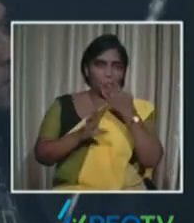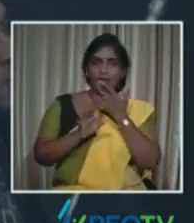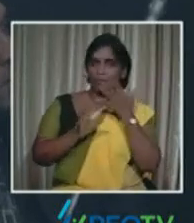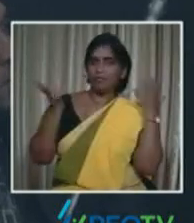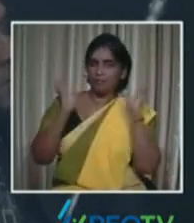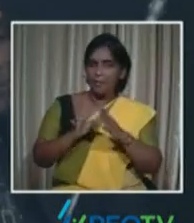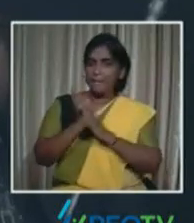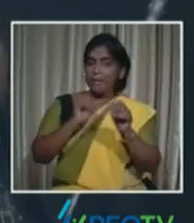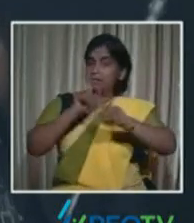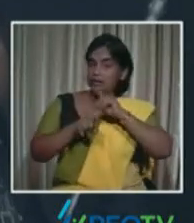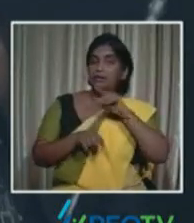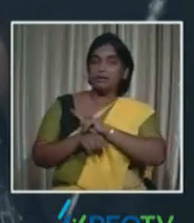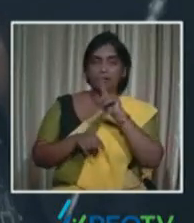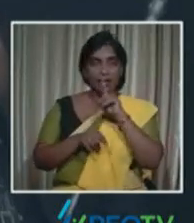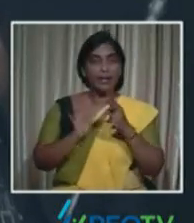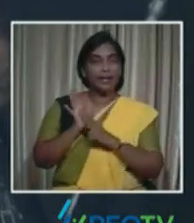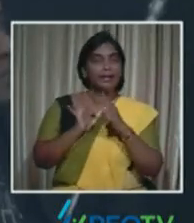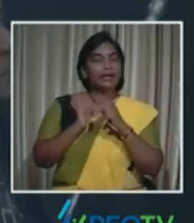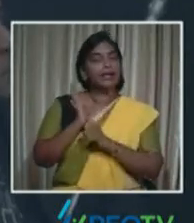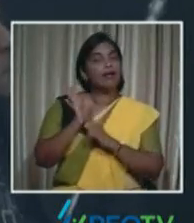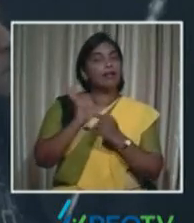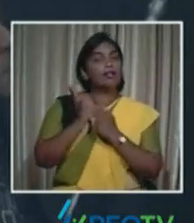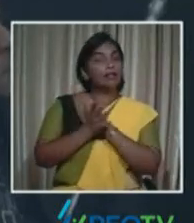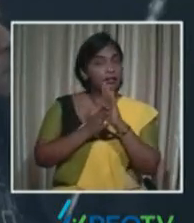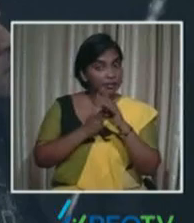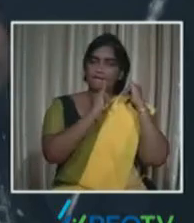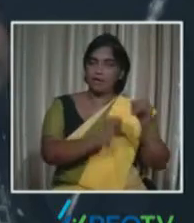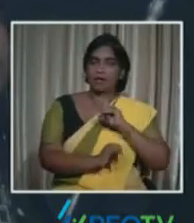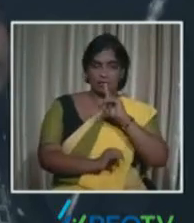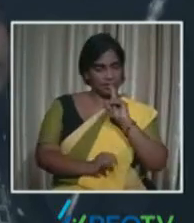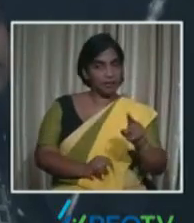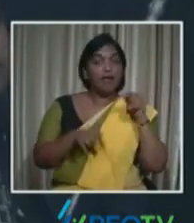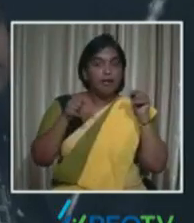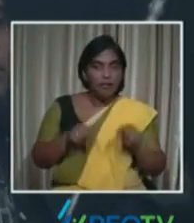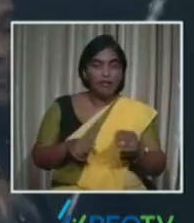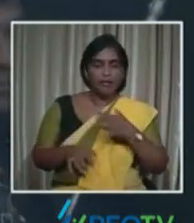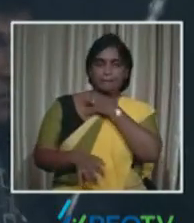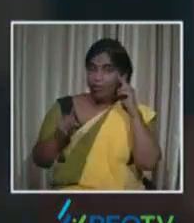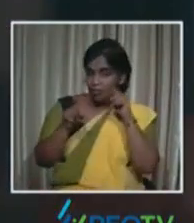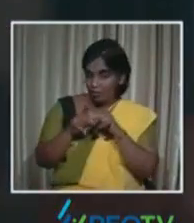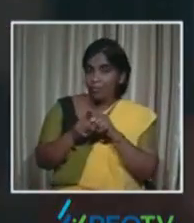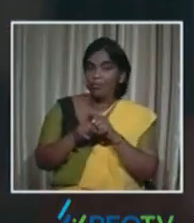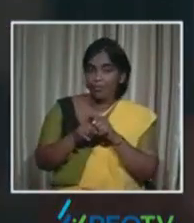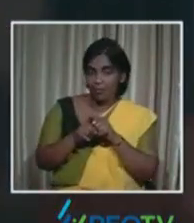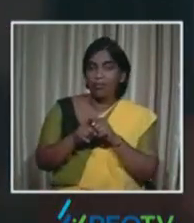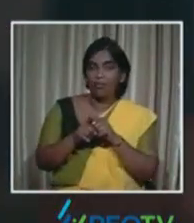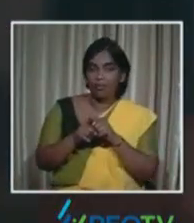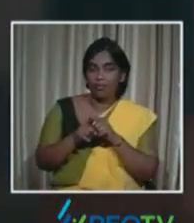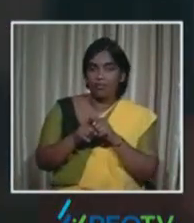මාධ්‍ය සාකච්ඡාවක් තියලා කියනවා නිලන්ත ජයවර්ධන තමයි මේකට වග කියන්න ඕනි කියලා ඔන්න දැන් බෙල්ලට තොණ්ඩුව දාන්න හදන හැටි